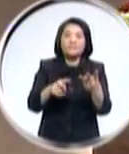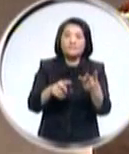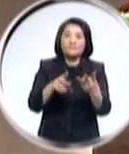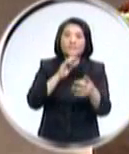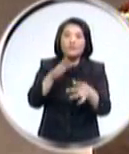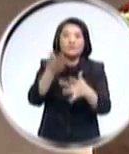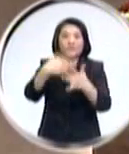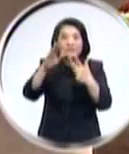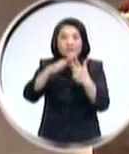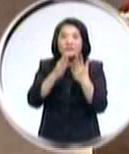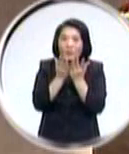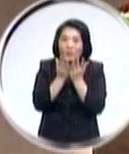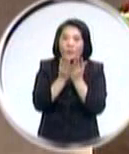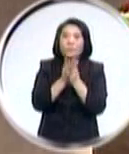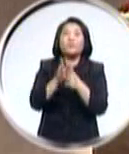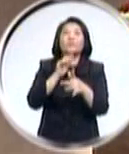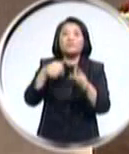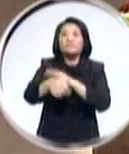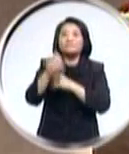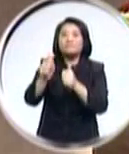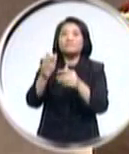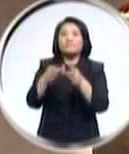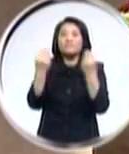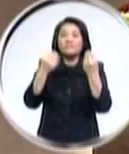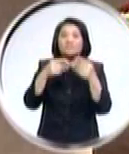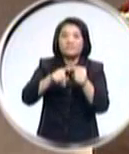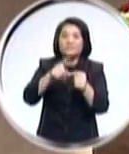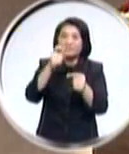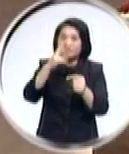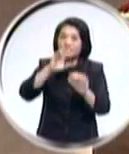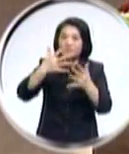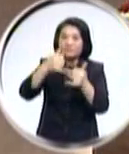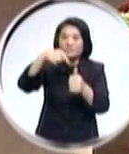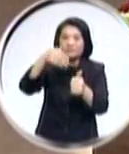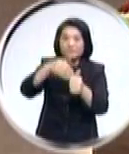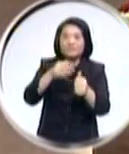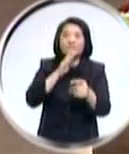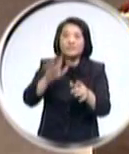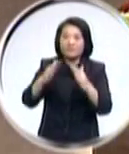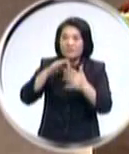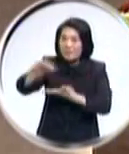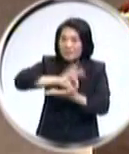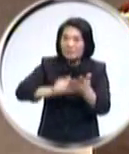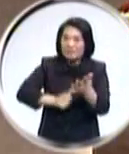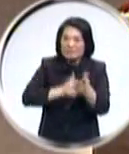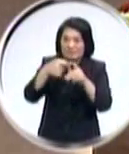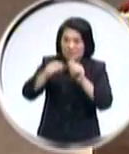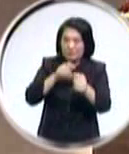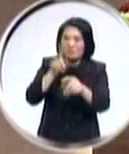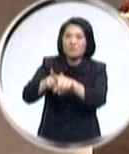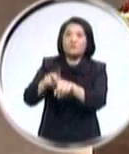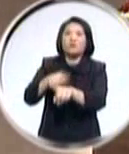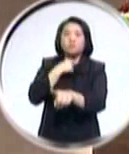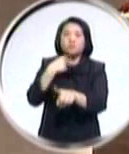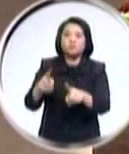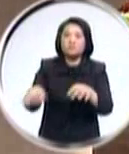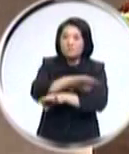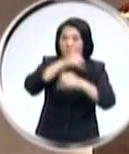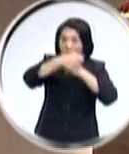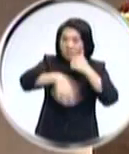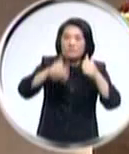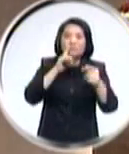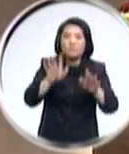入学的12年国教、非自用住宅交易实价课税、产业创新和升级、